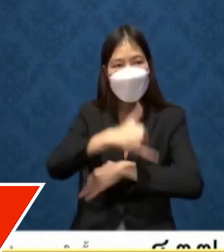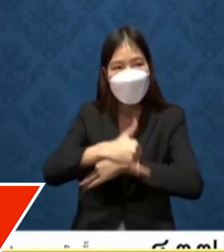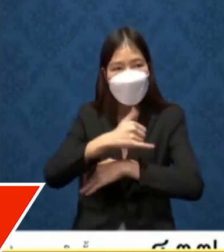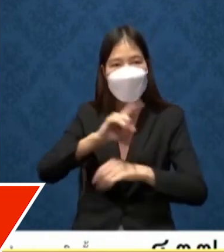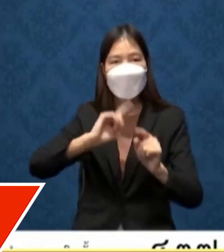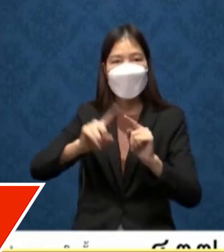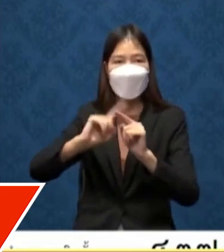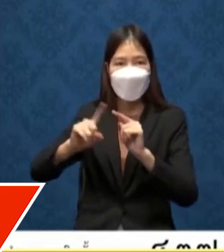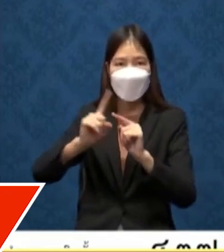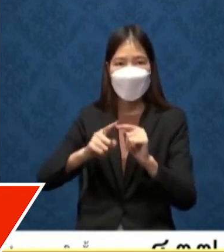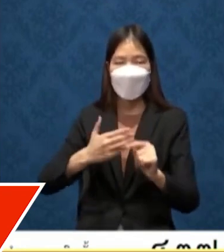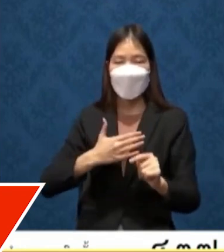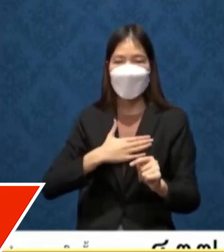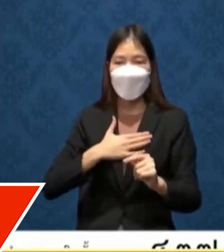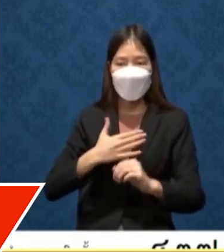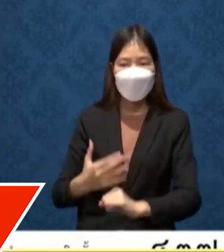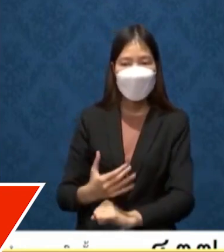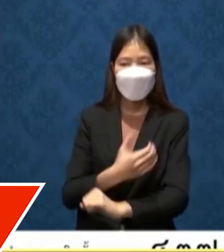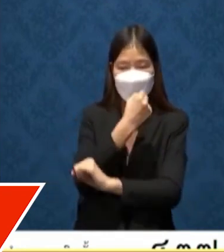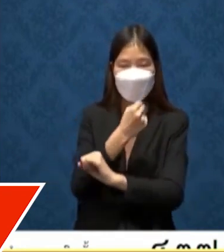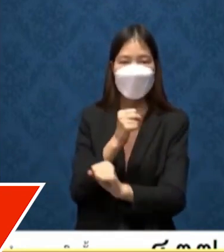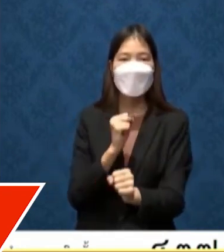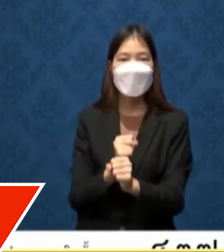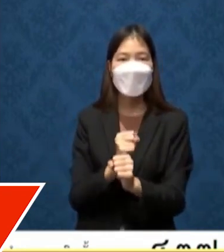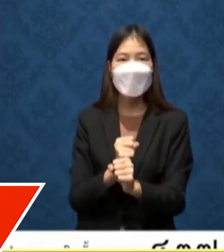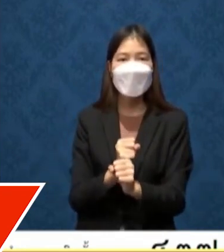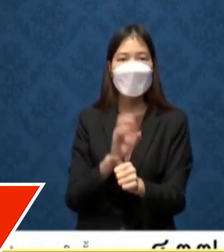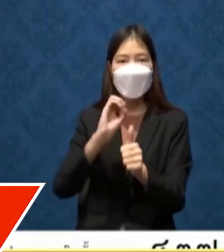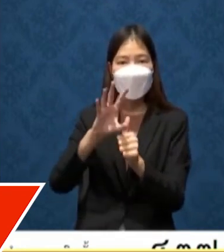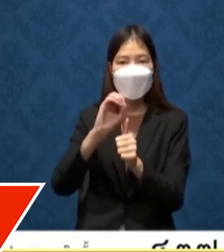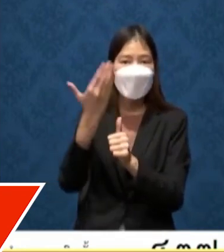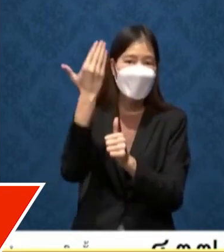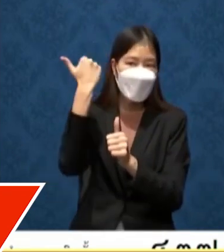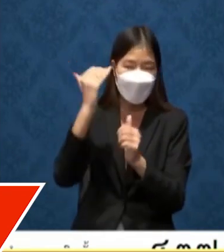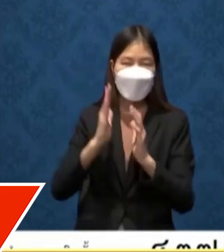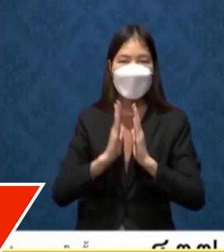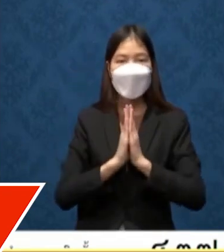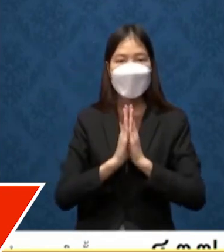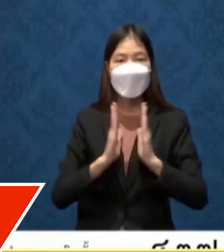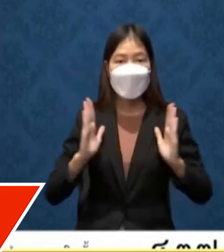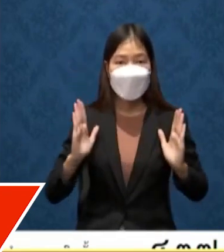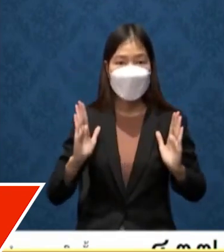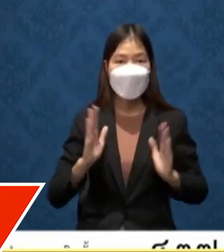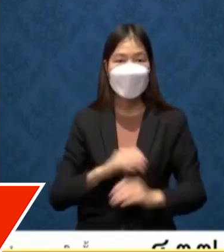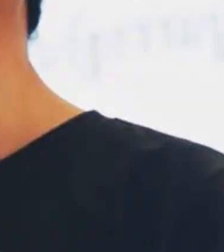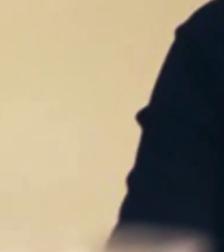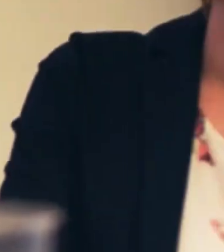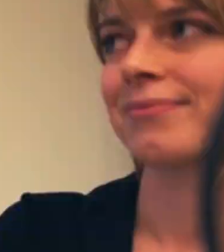++ที่พรรคก้าวไกลได้เคยเสนอไว้อย่างแน่นอนครับขอบคุณครับท่านประธานครับ